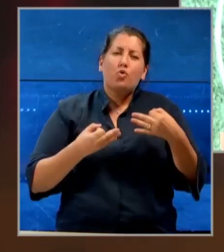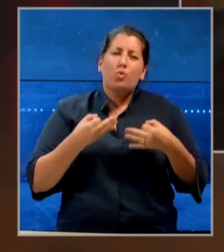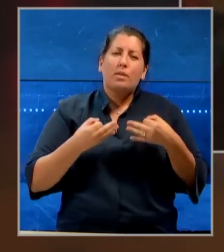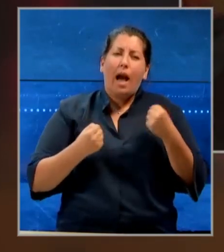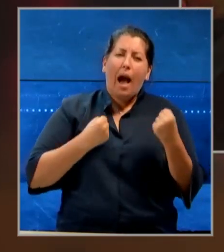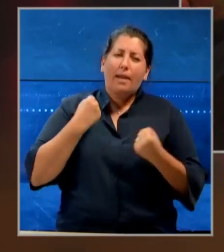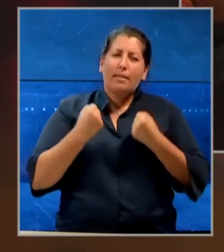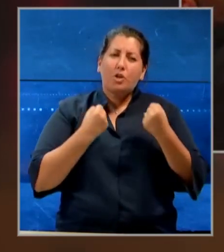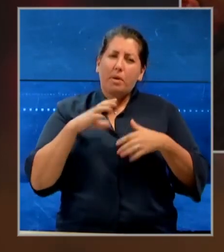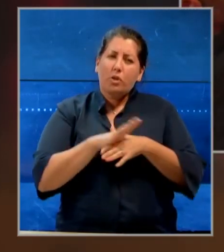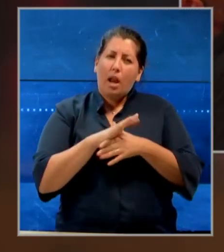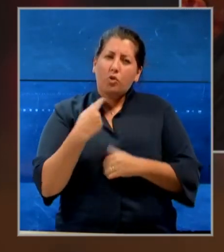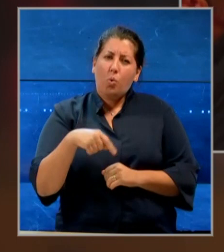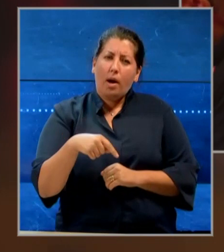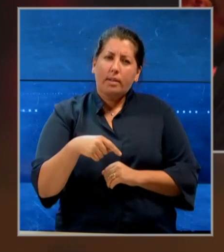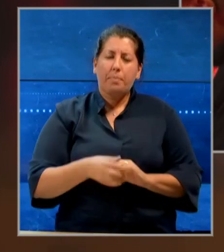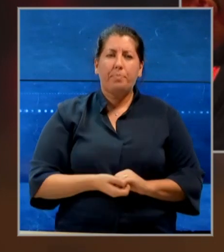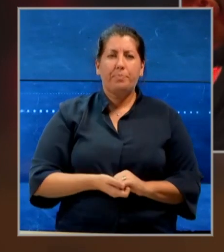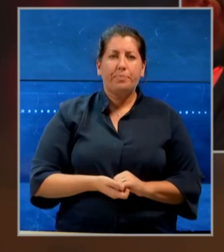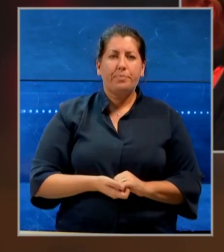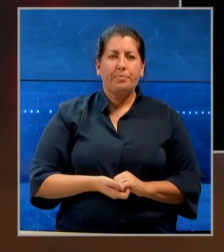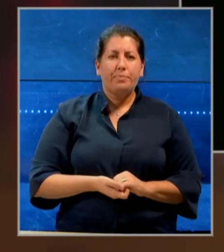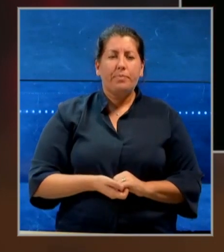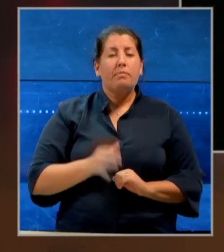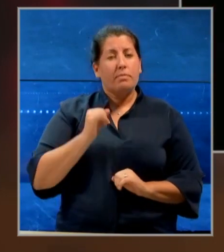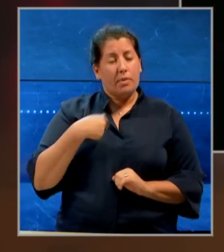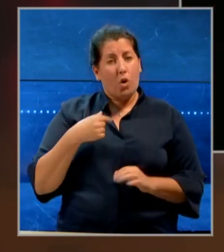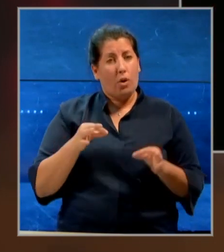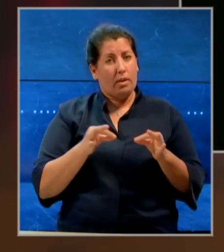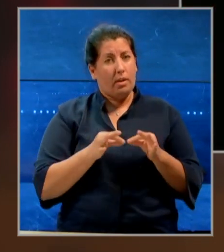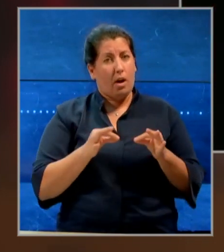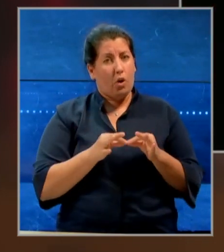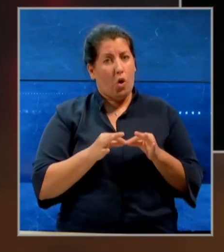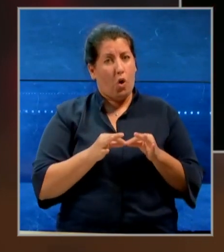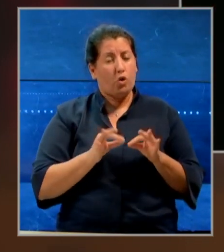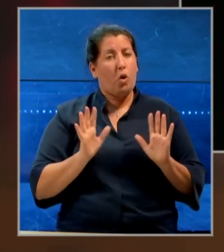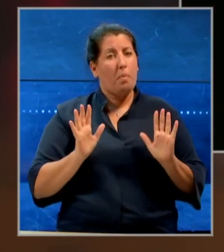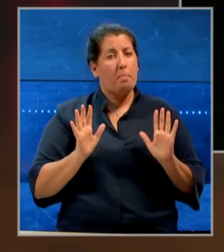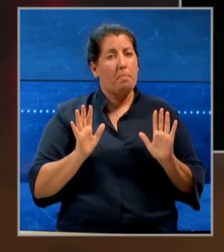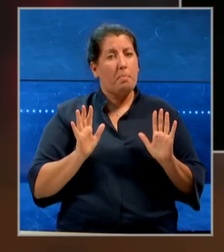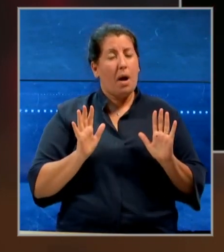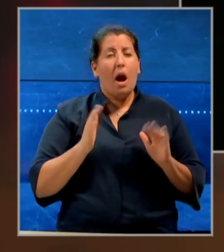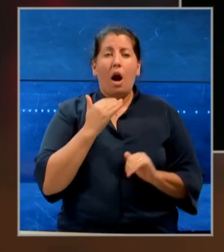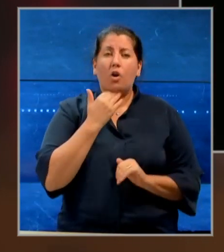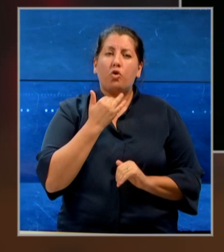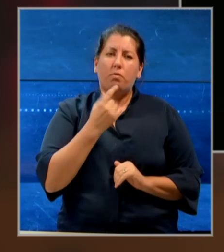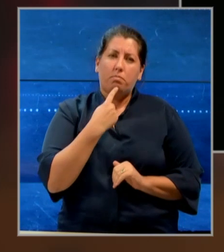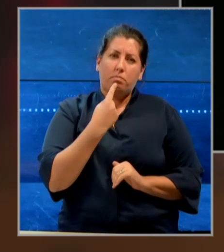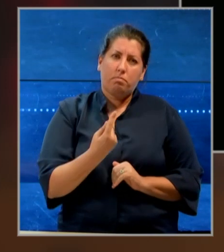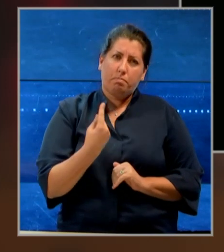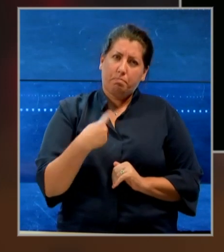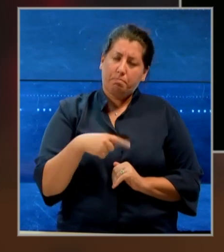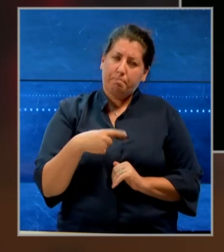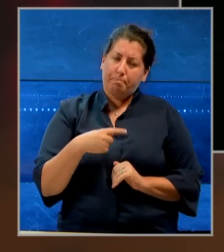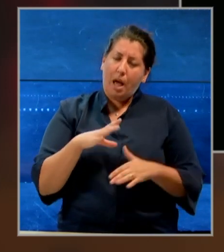della squadra, non so se è d'accordo. Sì, sono d'accordo, però non voglio che passi questo messaggio, ne ho parlato anche con la squadra in tutta